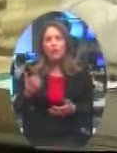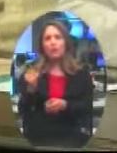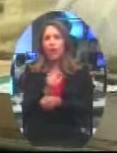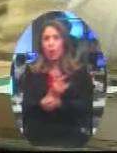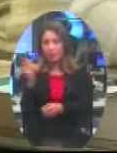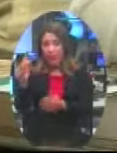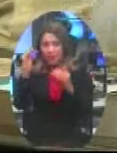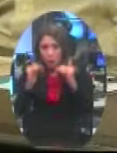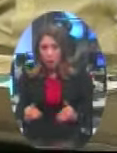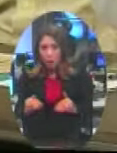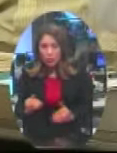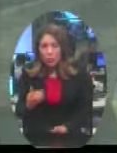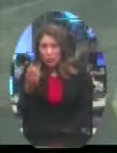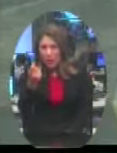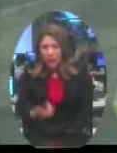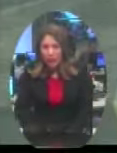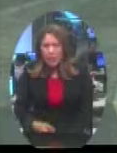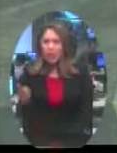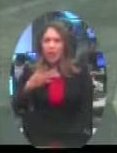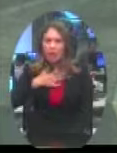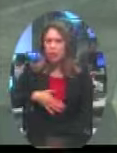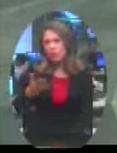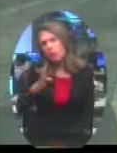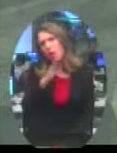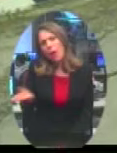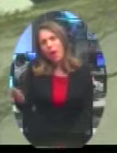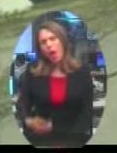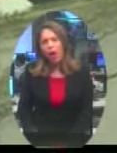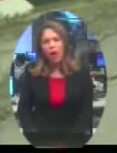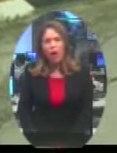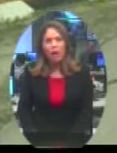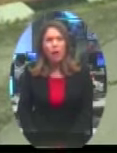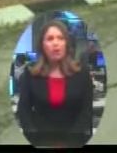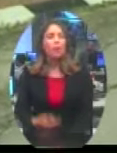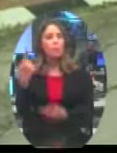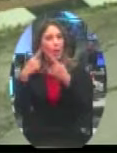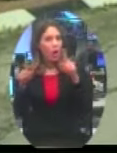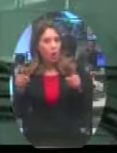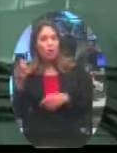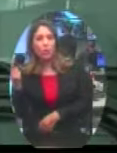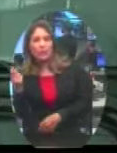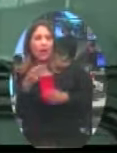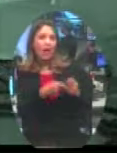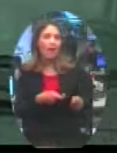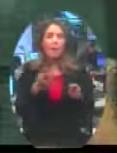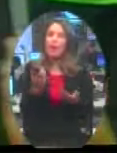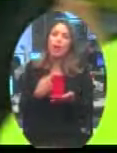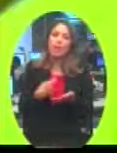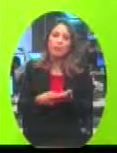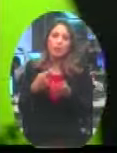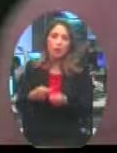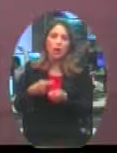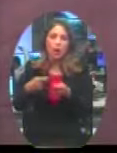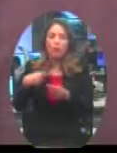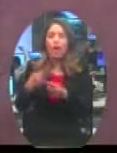ותקלקלו את הפרנסה? אתם רוצים? אין בעיה. סלע המחלוקת בין האוצר לחקלאים הוא על אופן סבסוד החקלאות. בעוד שעד היום הסבסוד